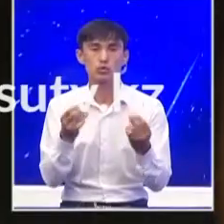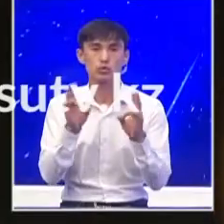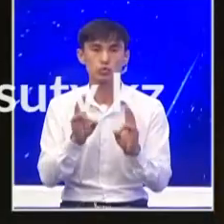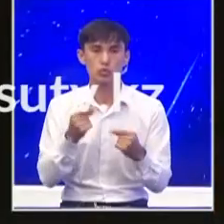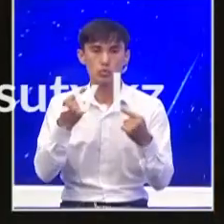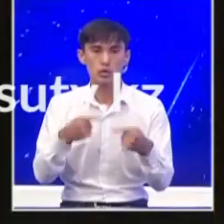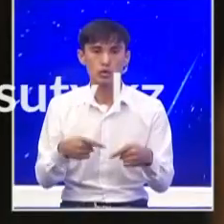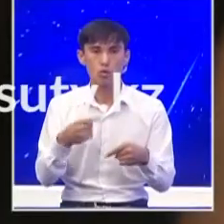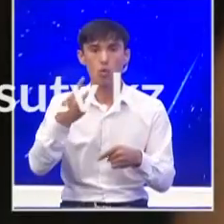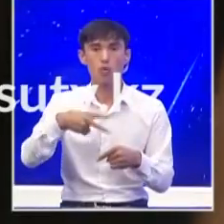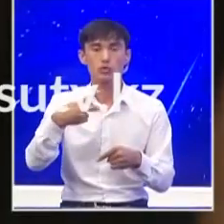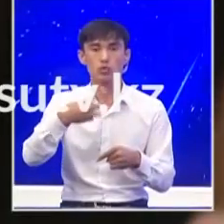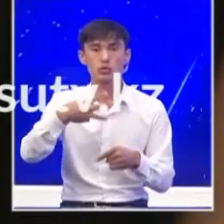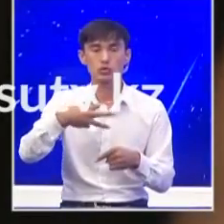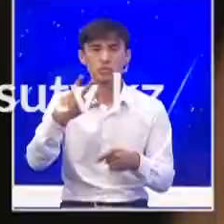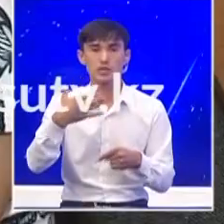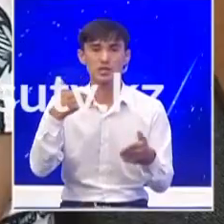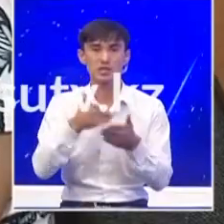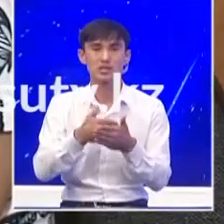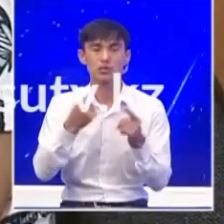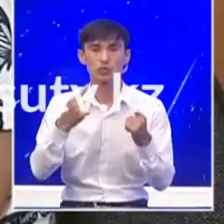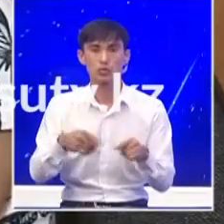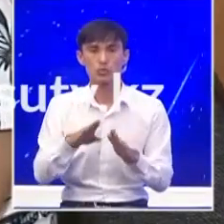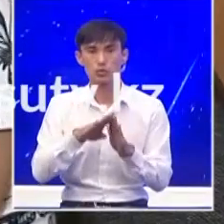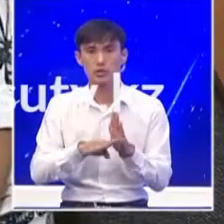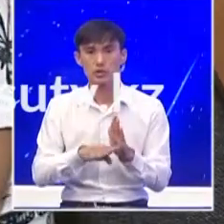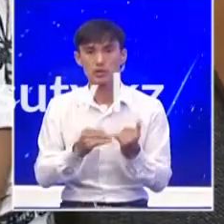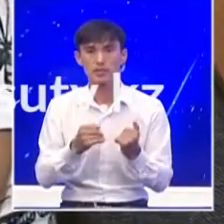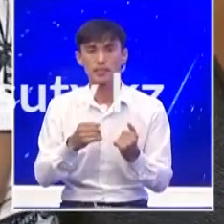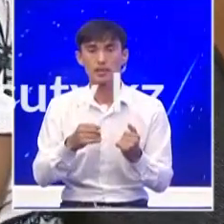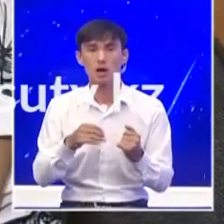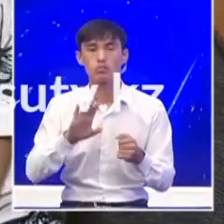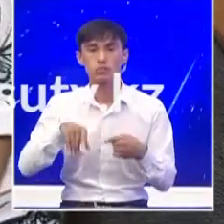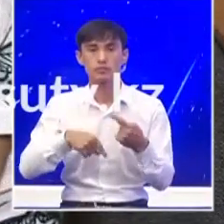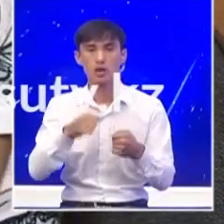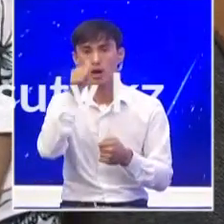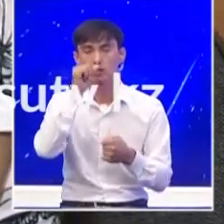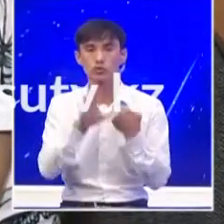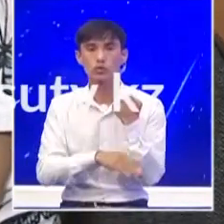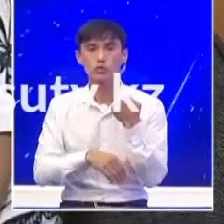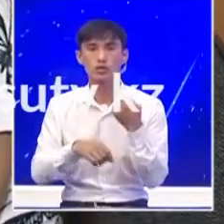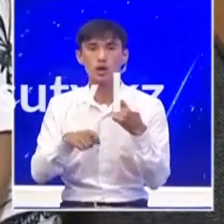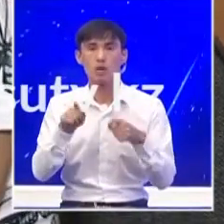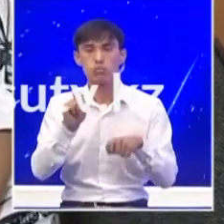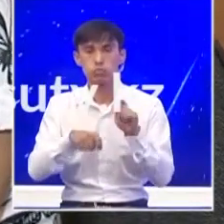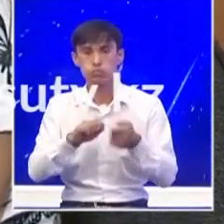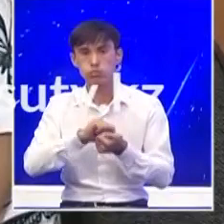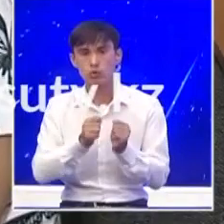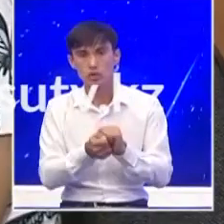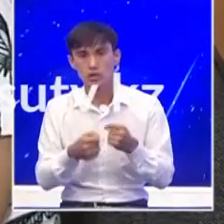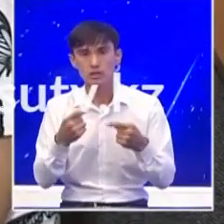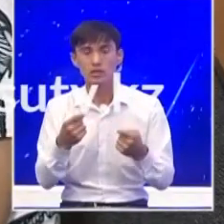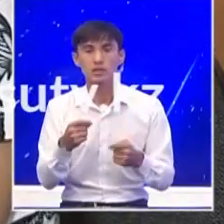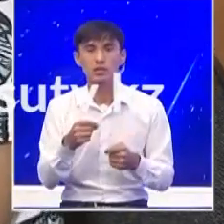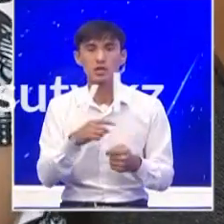көрсеткіштері 35-ке дейін төмендейді. Осы айдың соңында бұршақ және желдің күшеюі 15-20